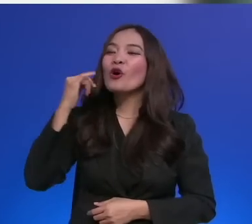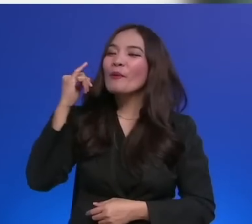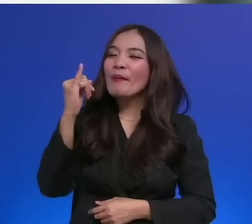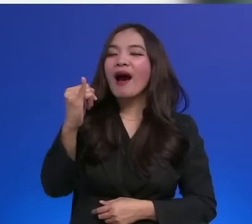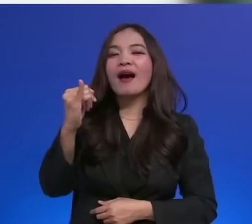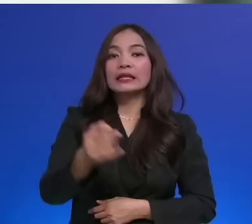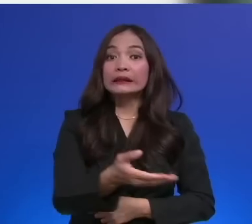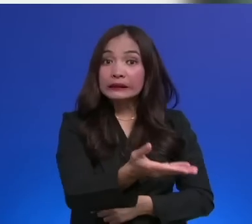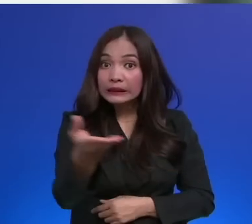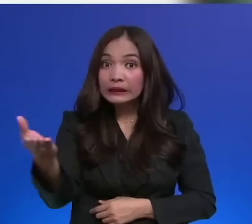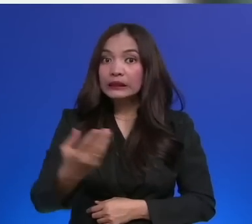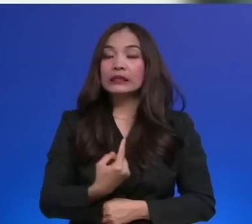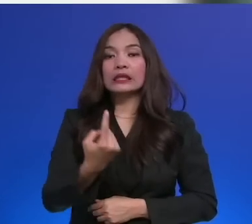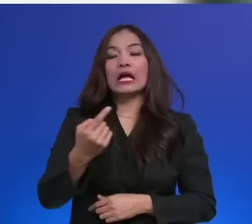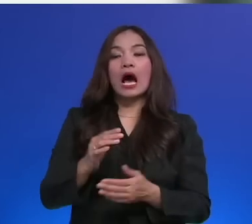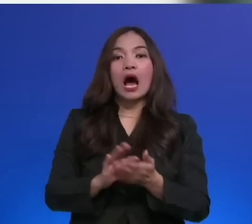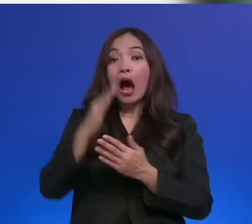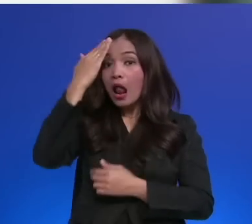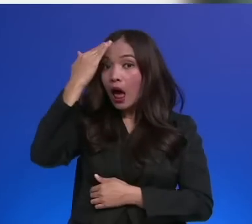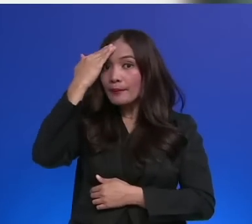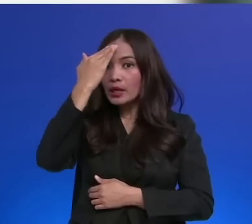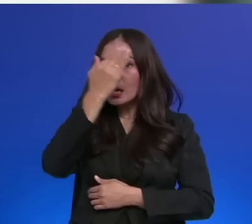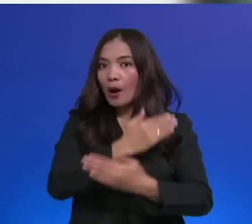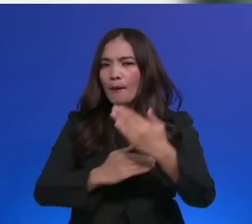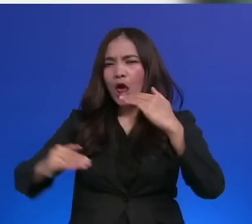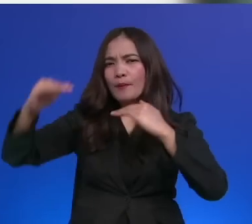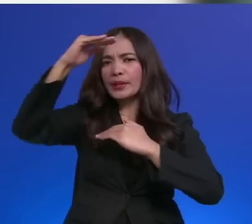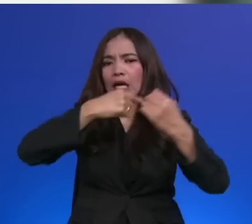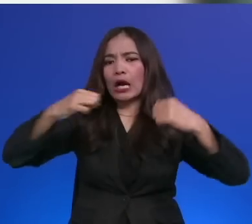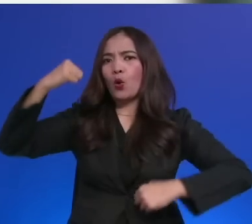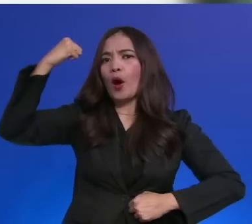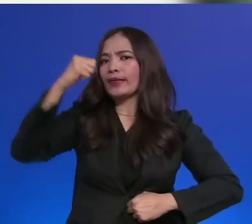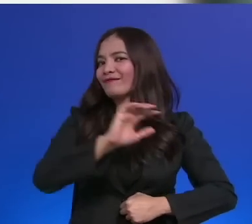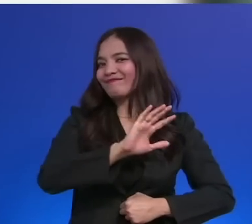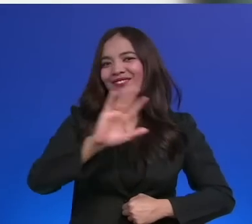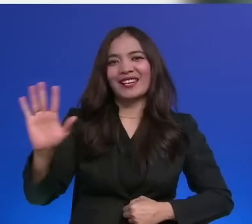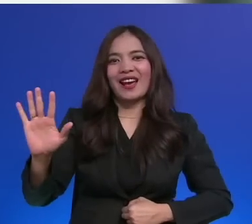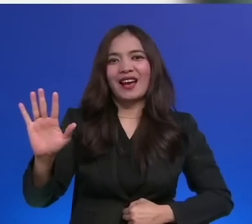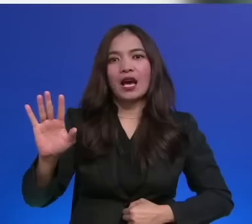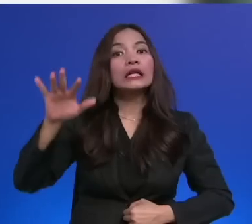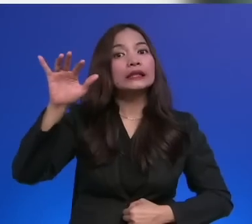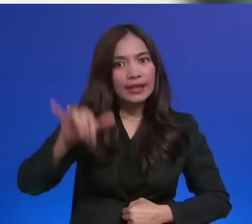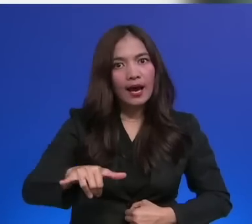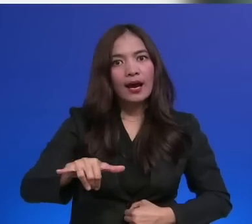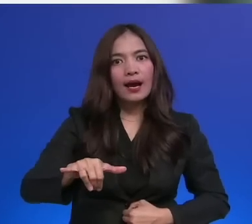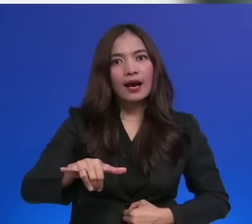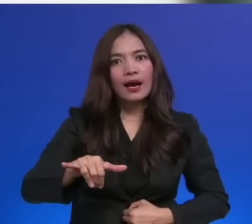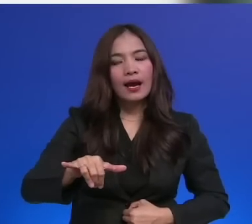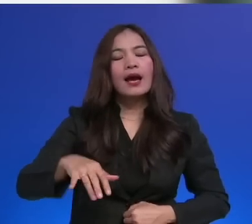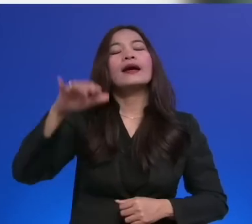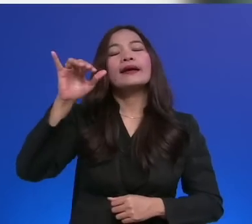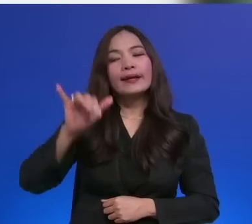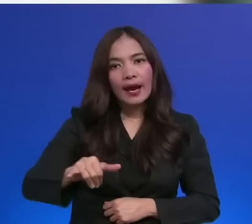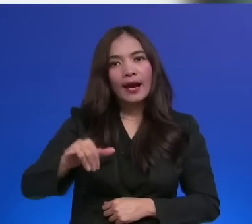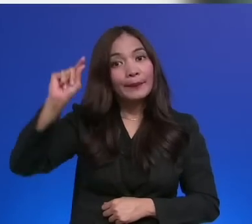pencobaan-pencobaan yang kita alami itu tidak melampaui kekuatan kita. Benar. Benar